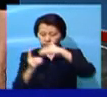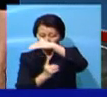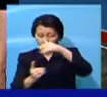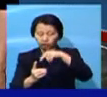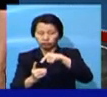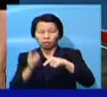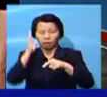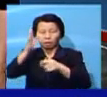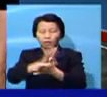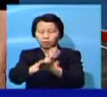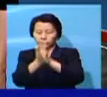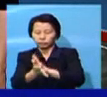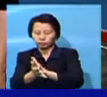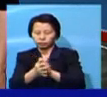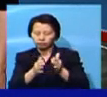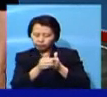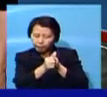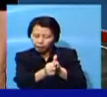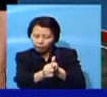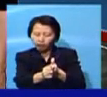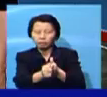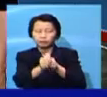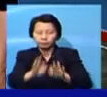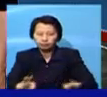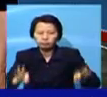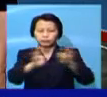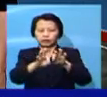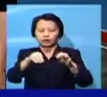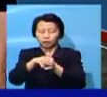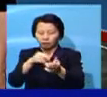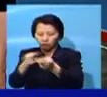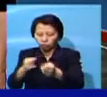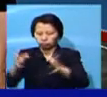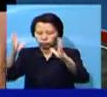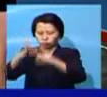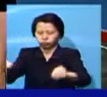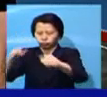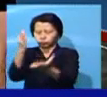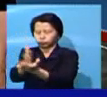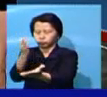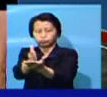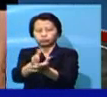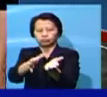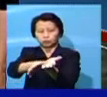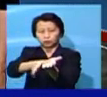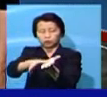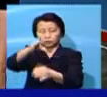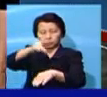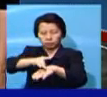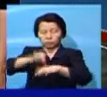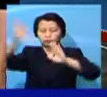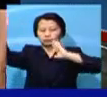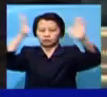itu kelak bakal menjadi rujukan dan panduan utama dalam usaha memerangi dadah di negara